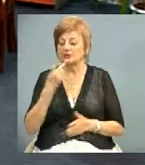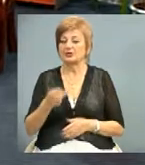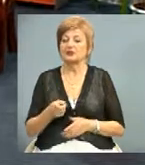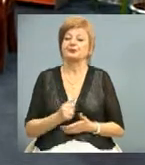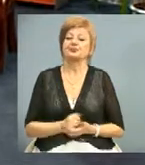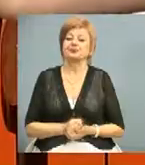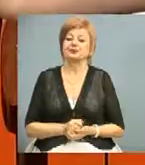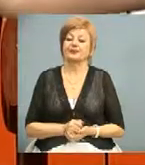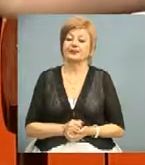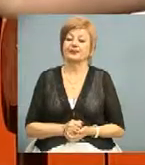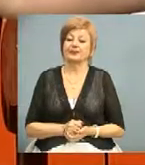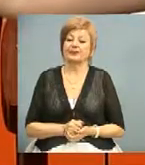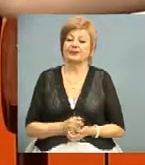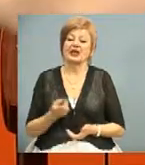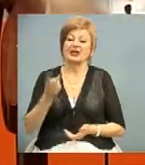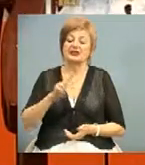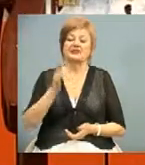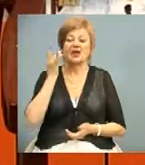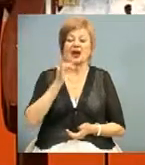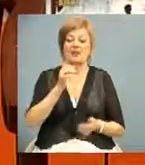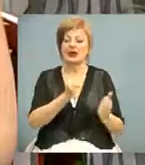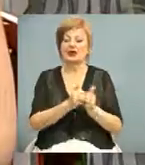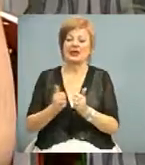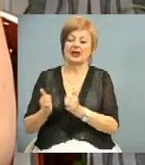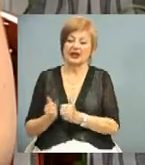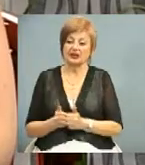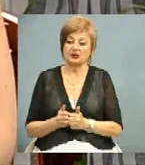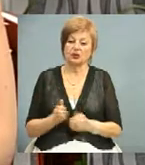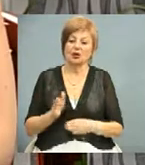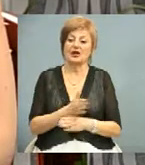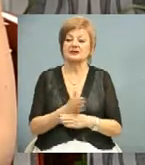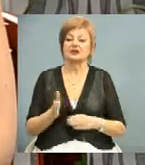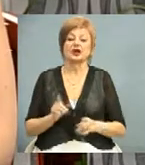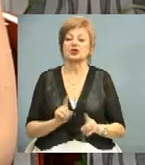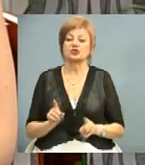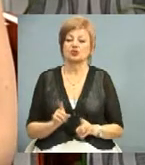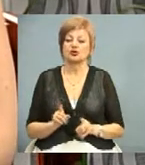знаходяться також. Так, дві Америки поруч одна з одною. Яку розподіляє що?